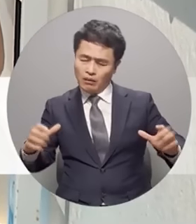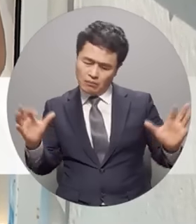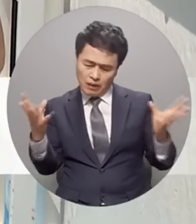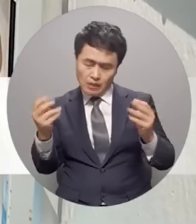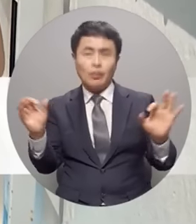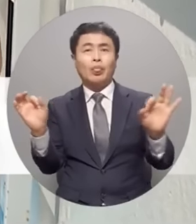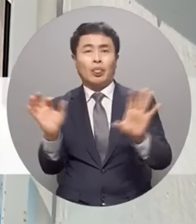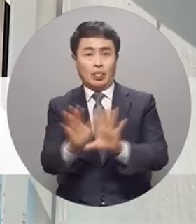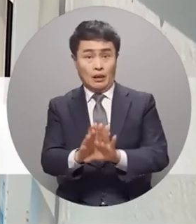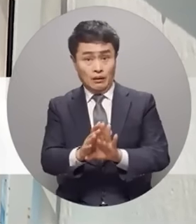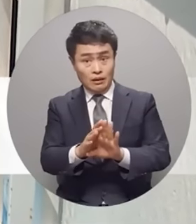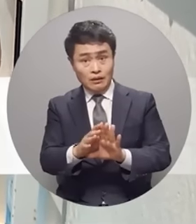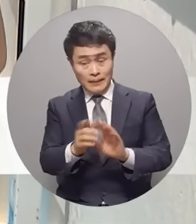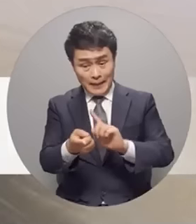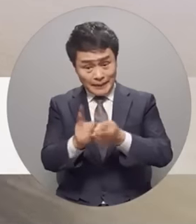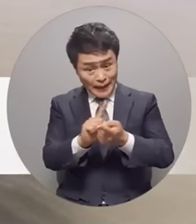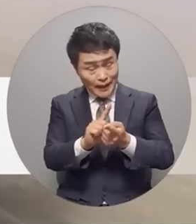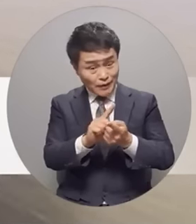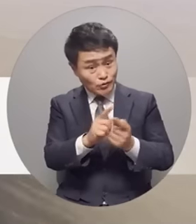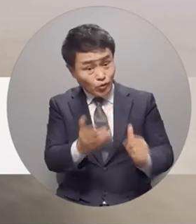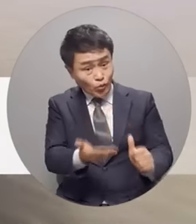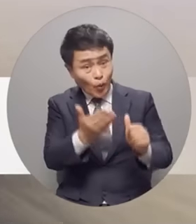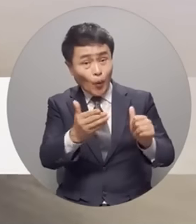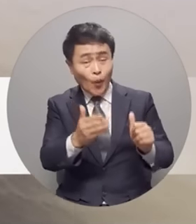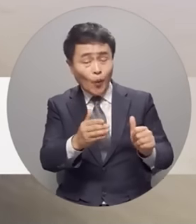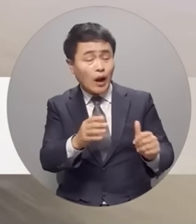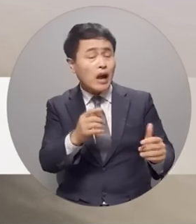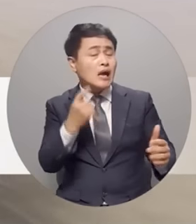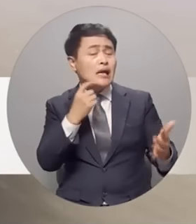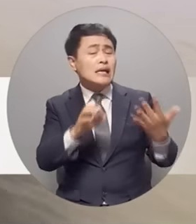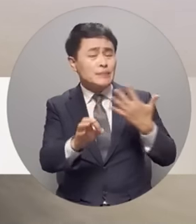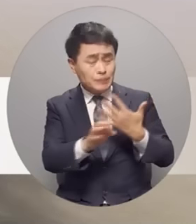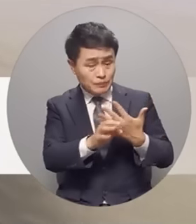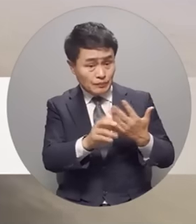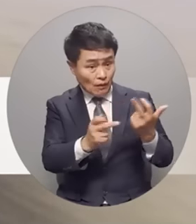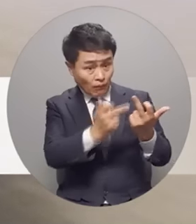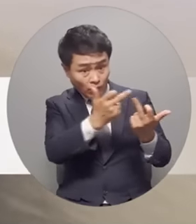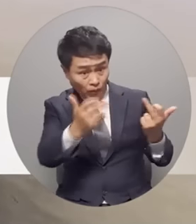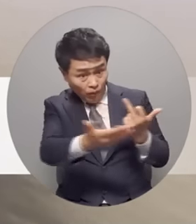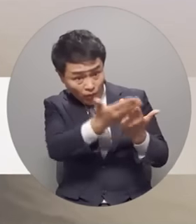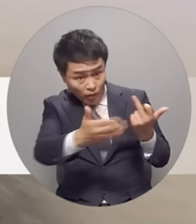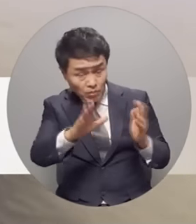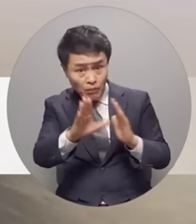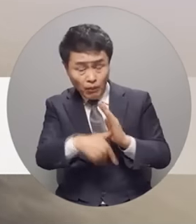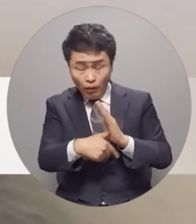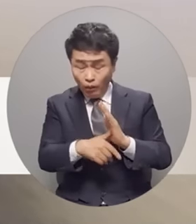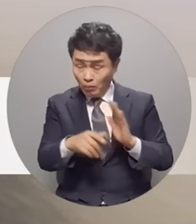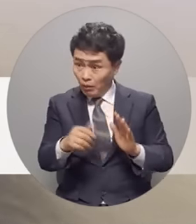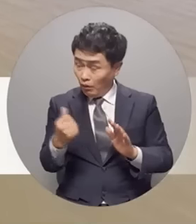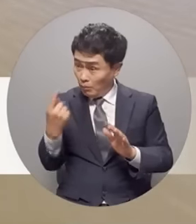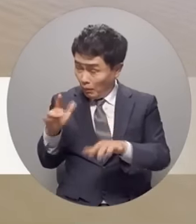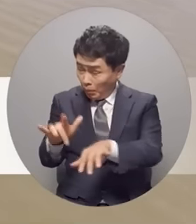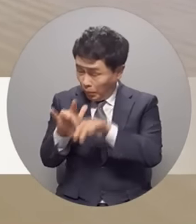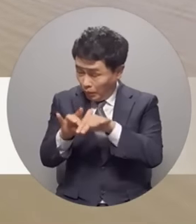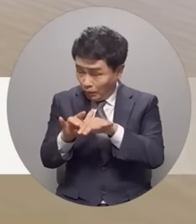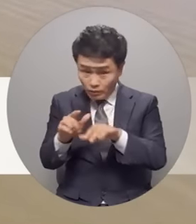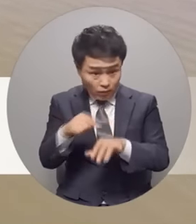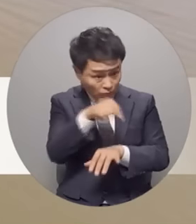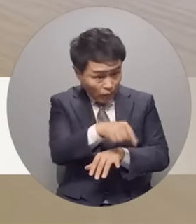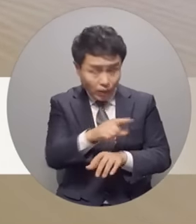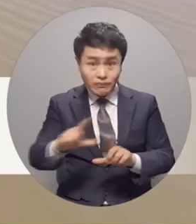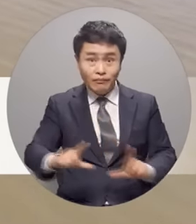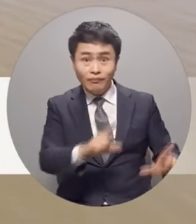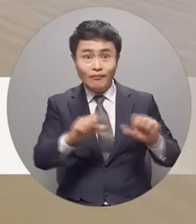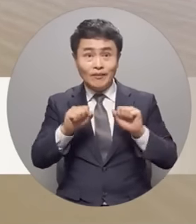사라졌습니다. 그래서 대체 서식지로 인공섬을 만들었는데 얼마 전부터 멸종위기종이 찾아와서 살고 있다고 합니다. 이